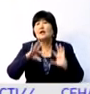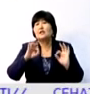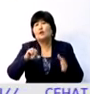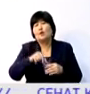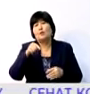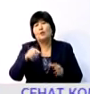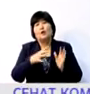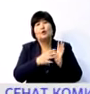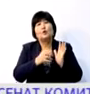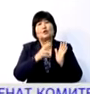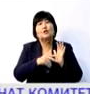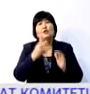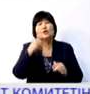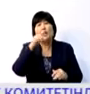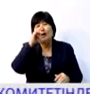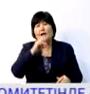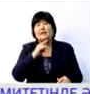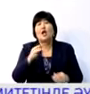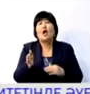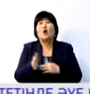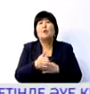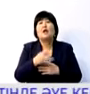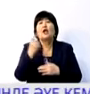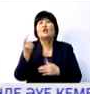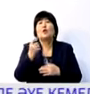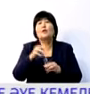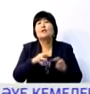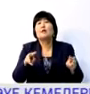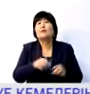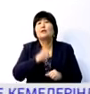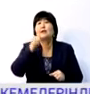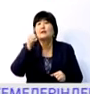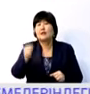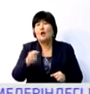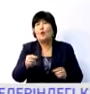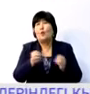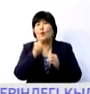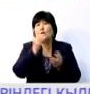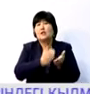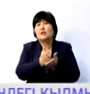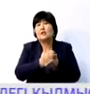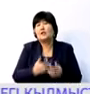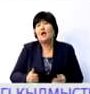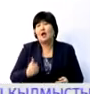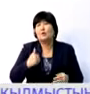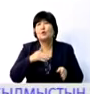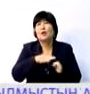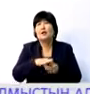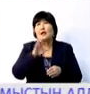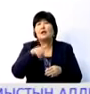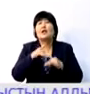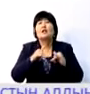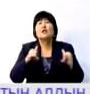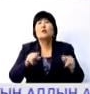түсіп 1983 жылы Қазақ КСР балық шаруашылығы министрі болып тағайындалды. Бұл қызметті 10 жылдан астам уақыт абыроймен атқарып, ел дамуына